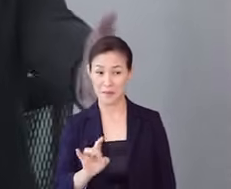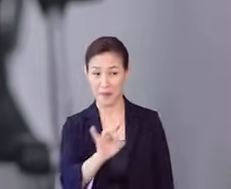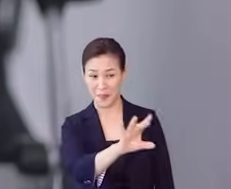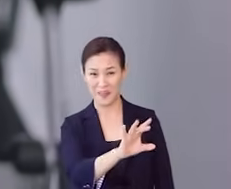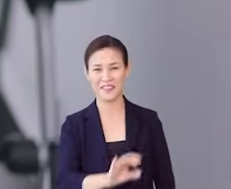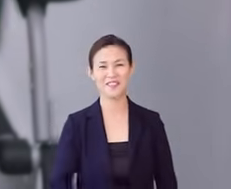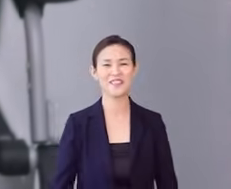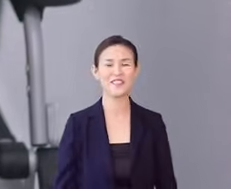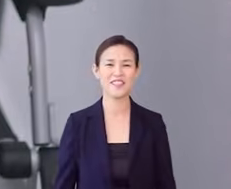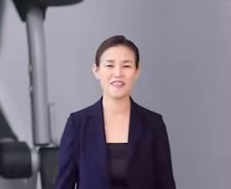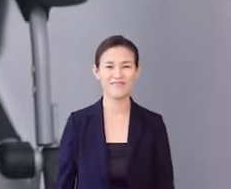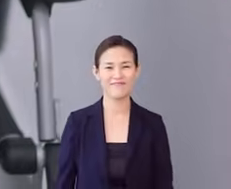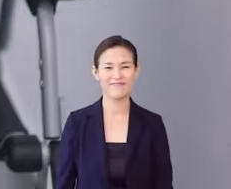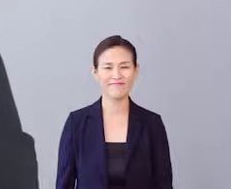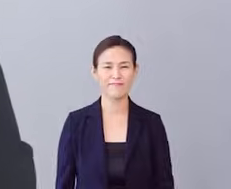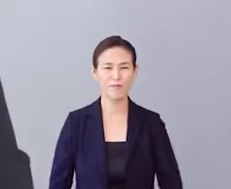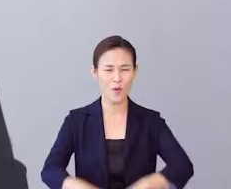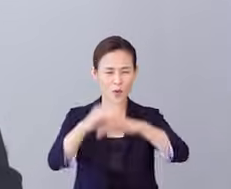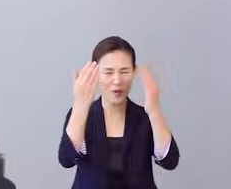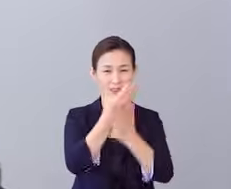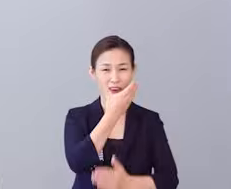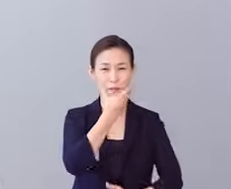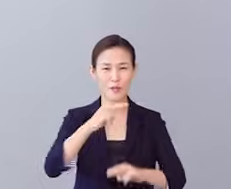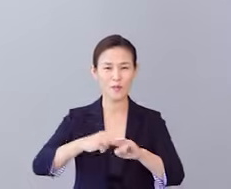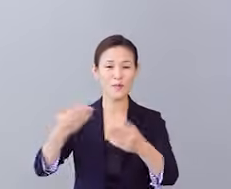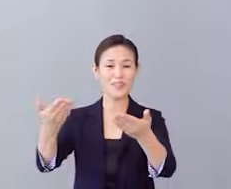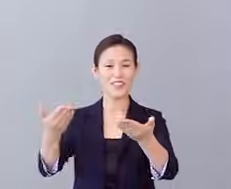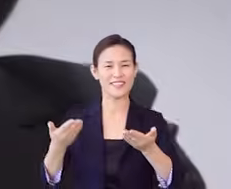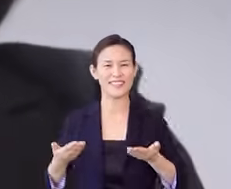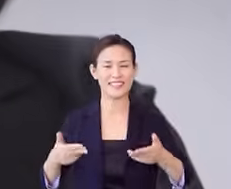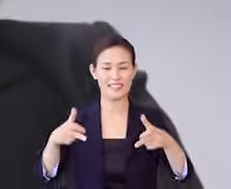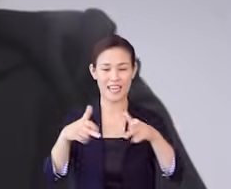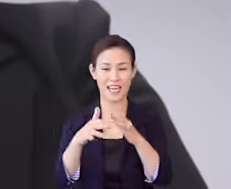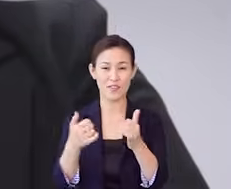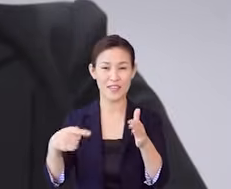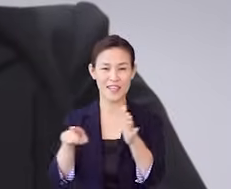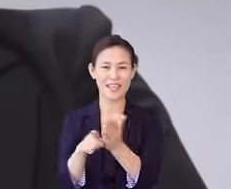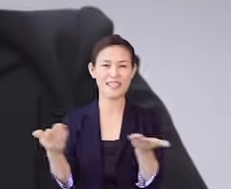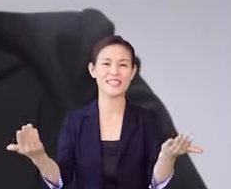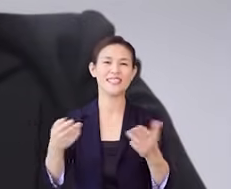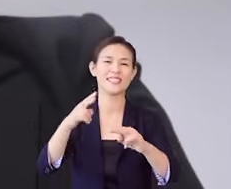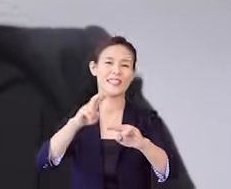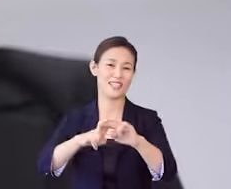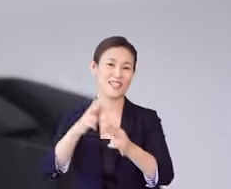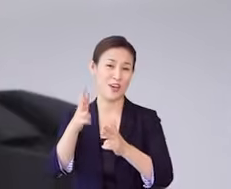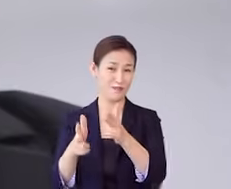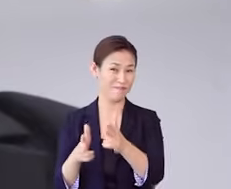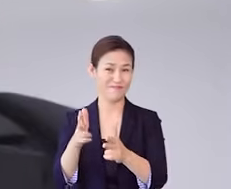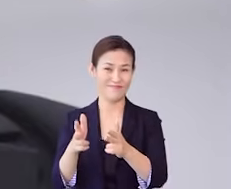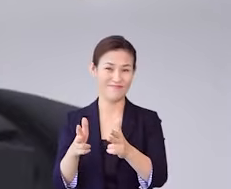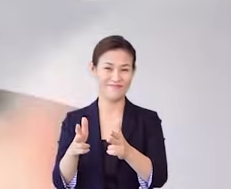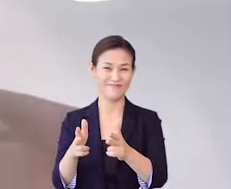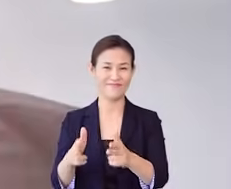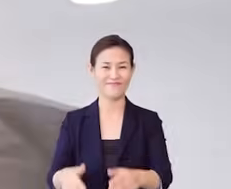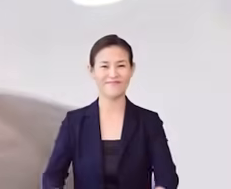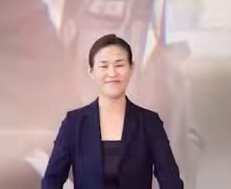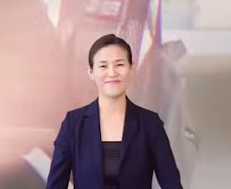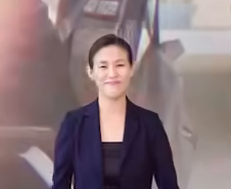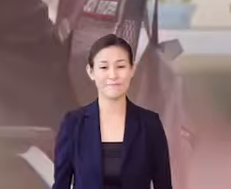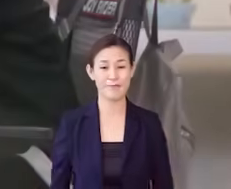주세요. 그럼 하나만. 이 모든 행복을 선물해준 장애인 일자리 사업.